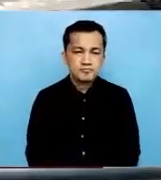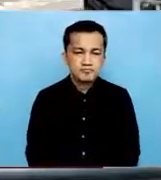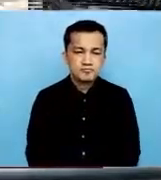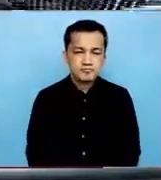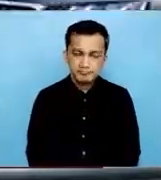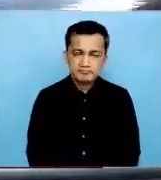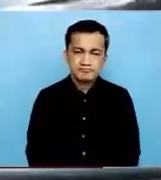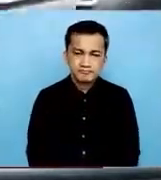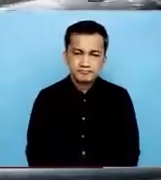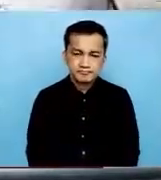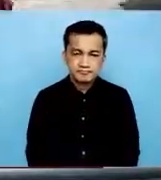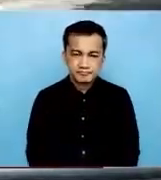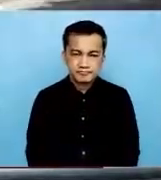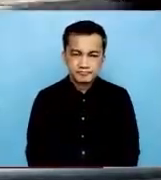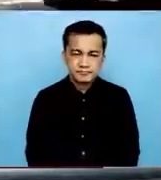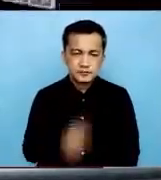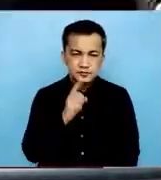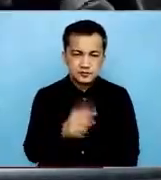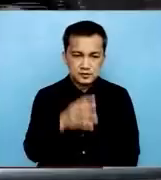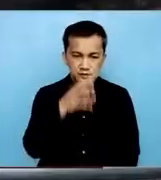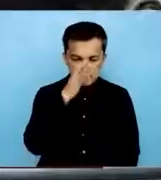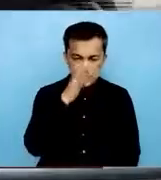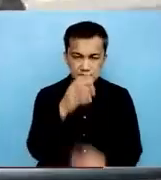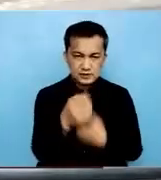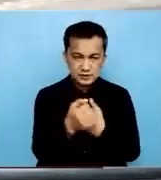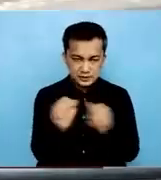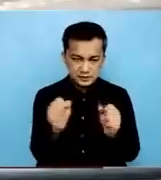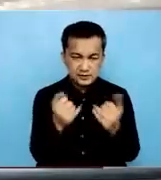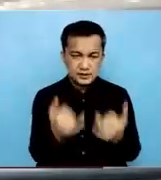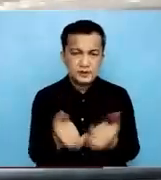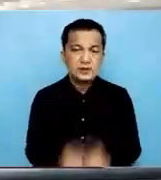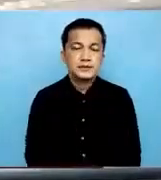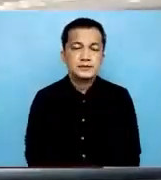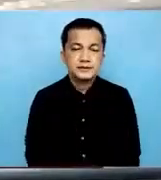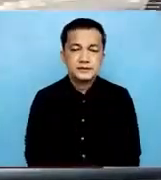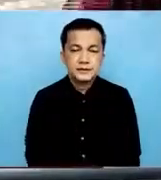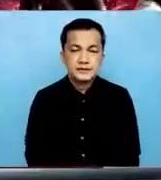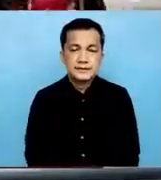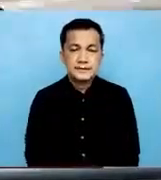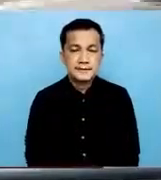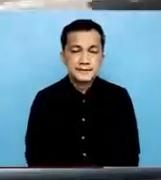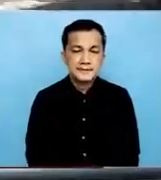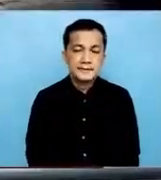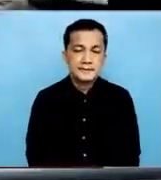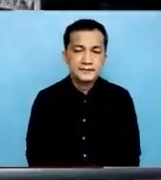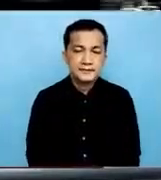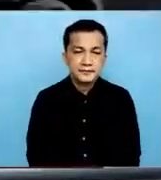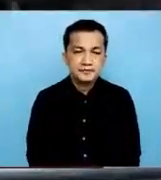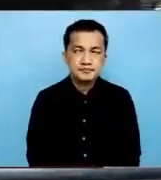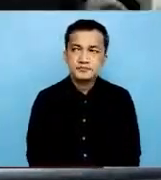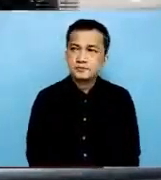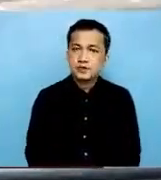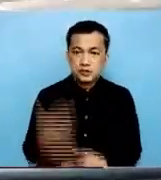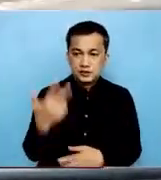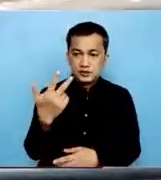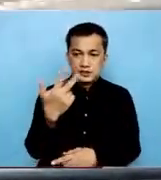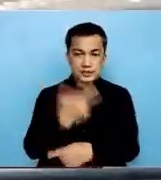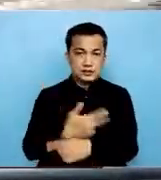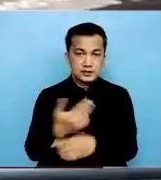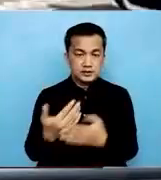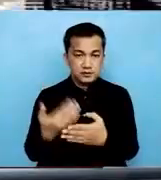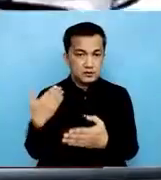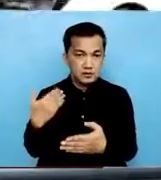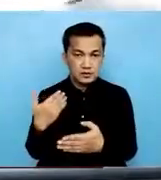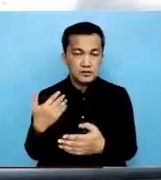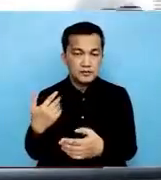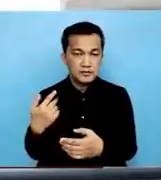kaya't talagang mas maigting yung security ngayon, lalo pat nung mga nakalipas, o nung mga tatlong araw na nakalipas, meron